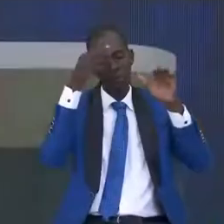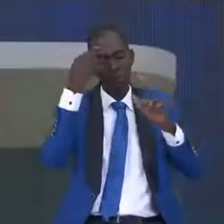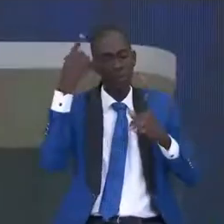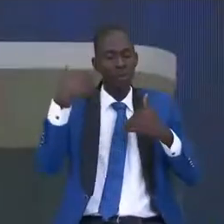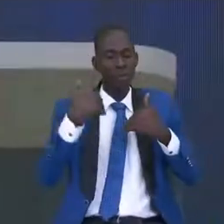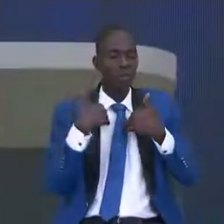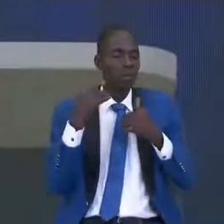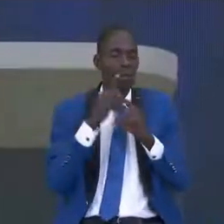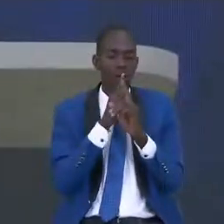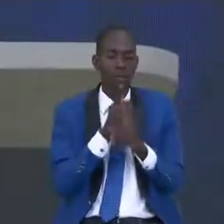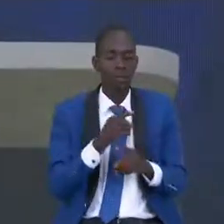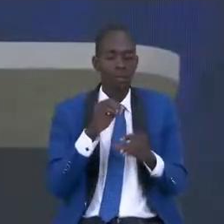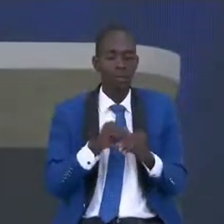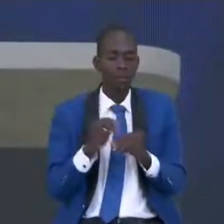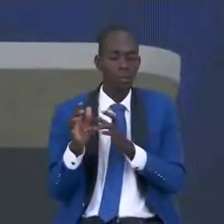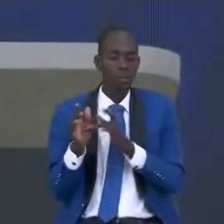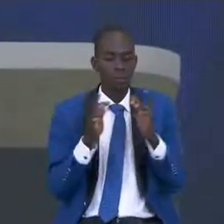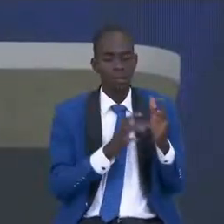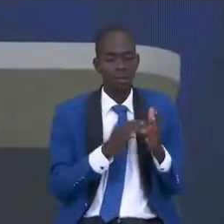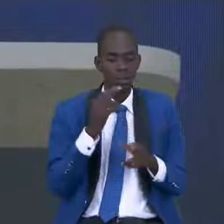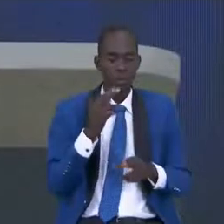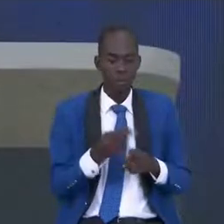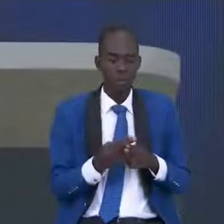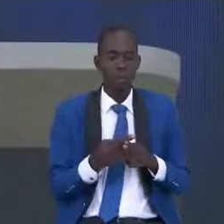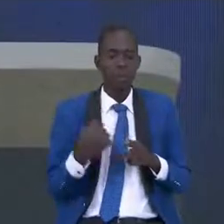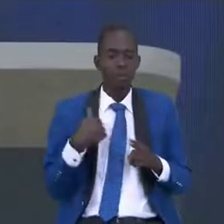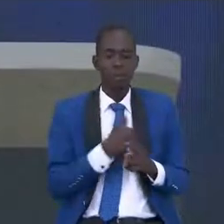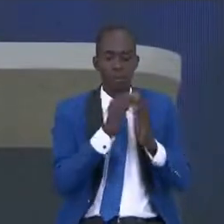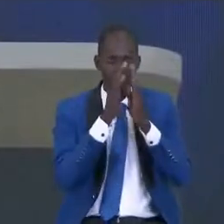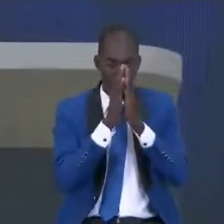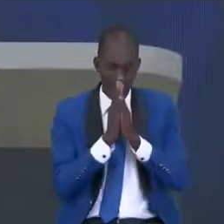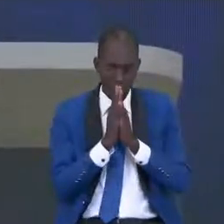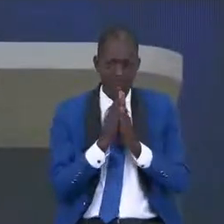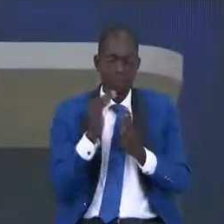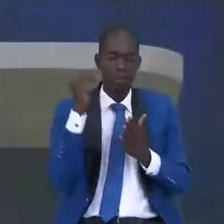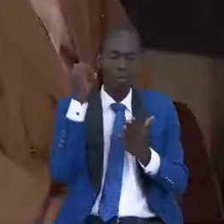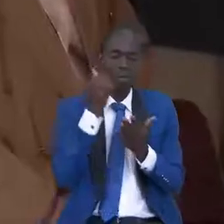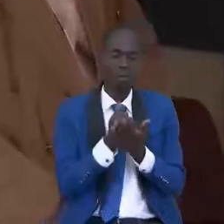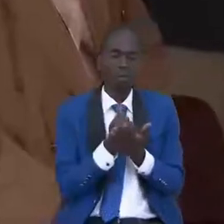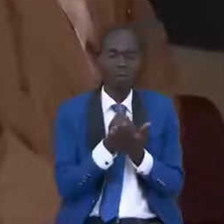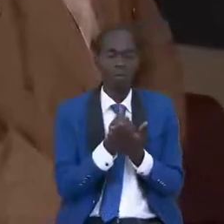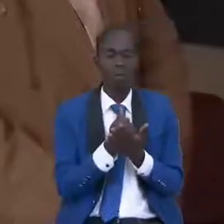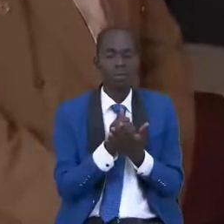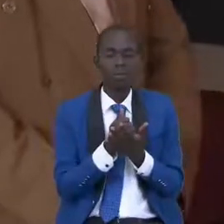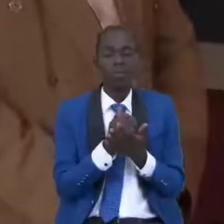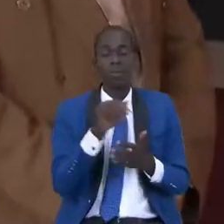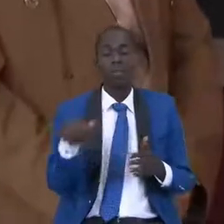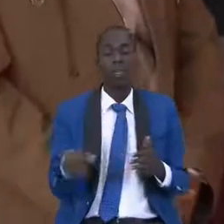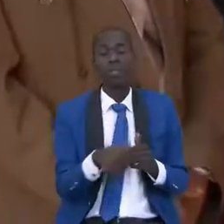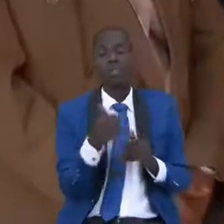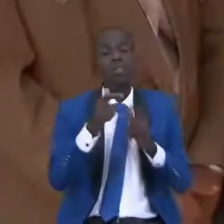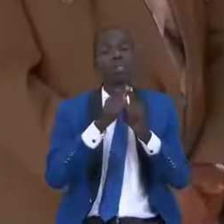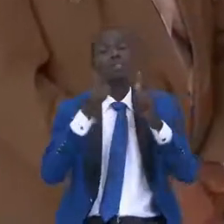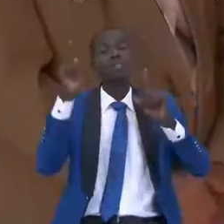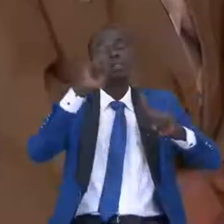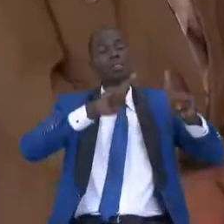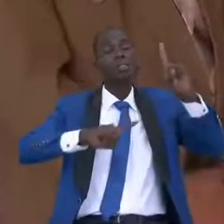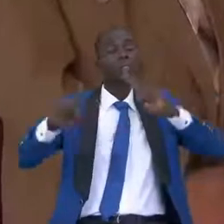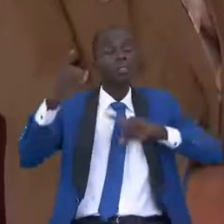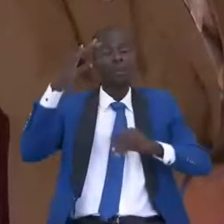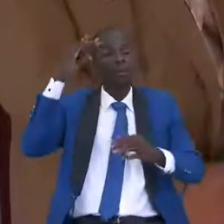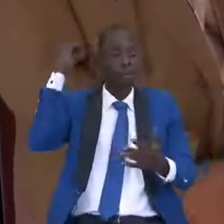que tu as exaucé. Au nom de Jésus, nous prions. Un autre amen avant de